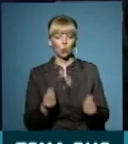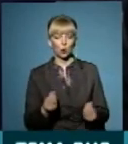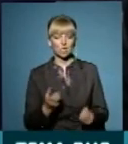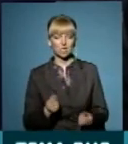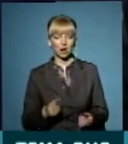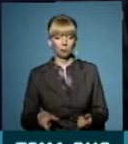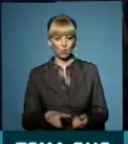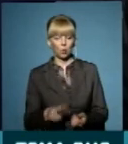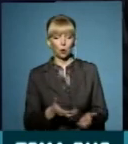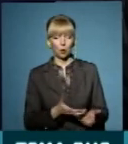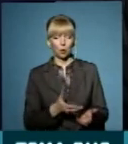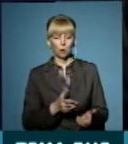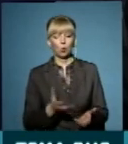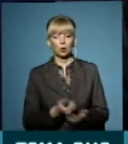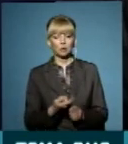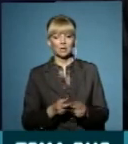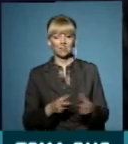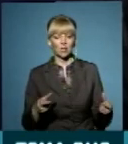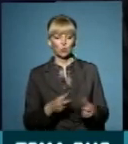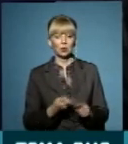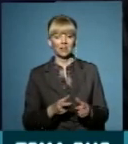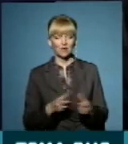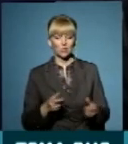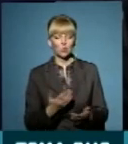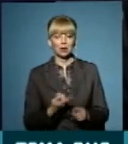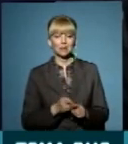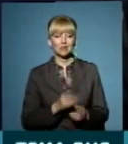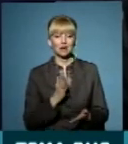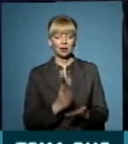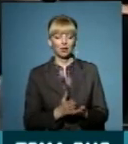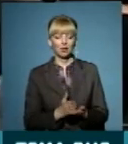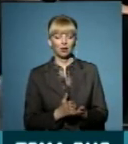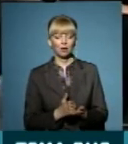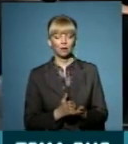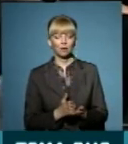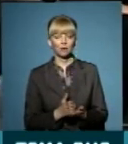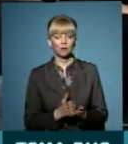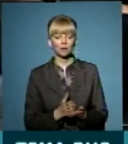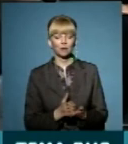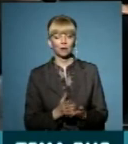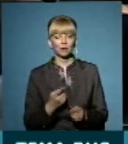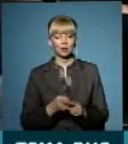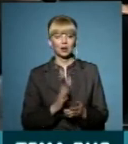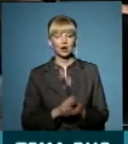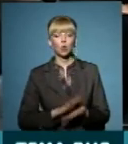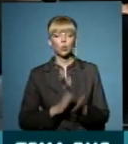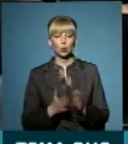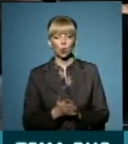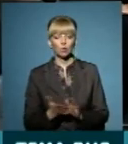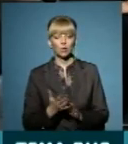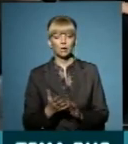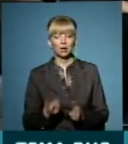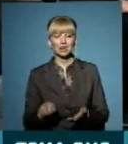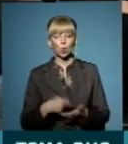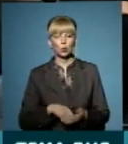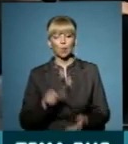за проїзд і отримує за це квиток. Оце квиток, це є, будемо так скажемо, це є договір, який